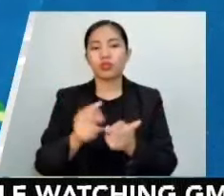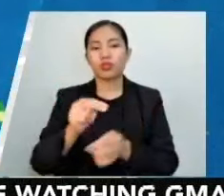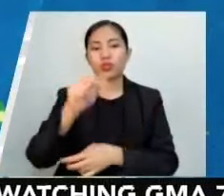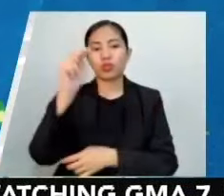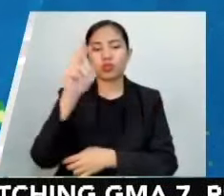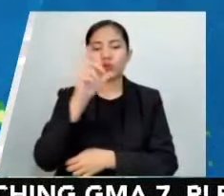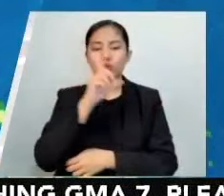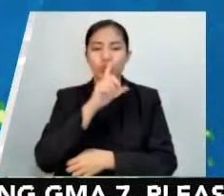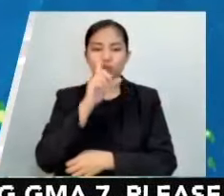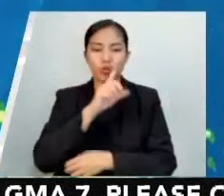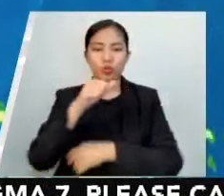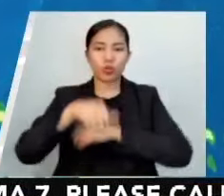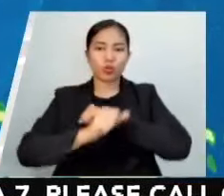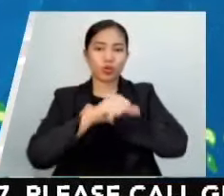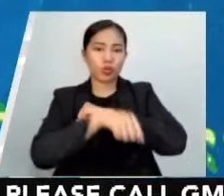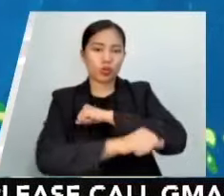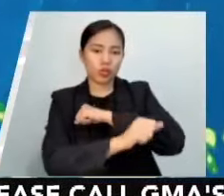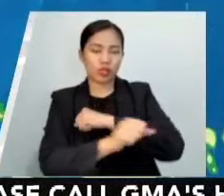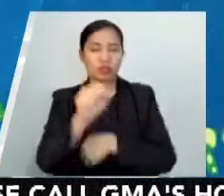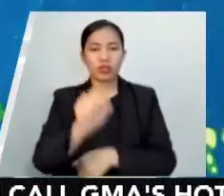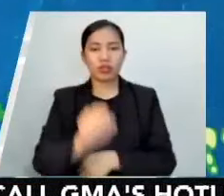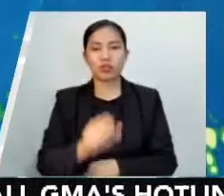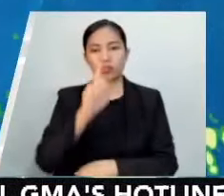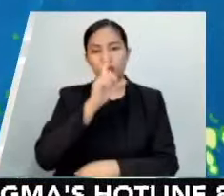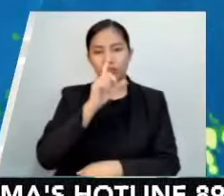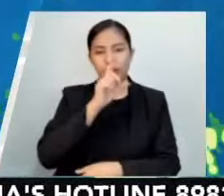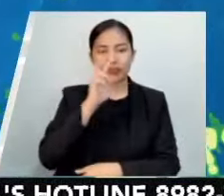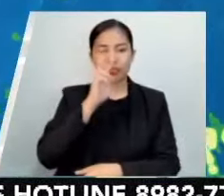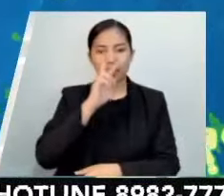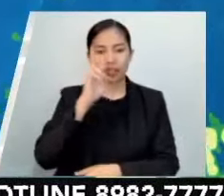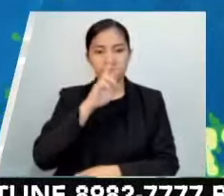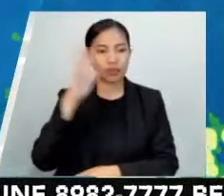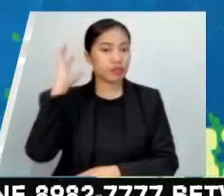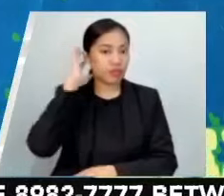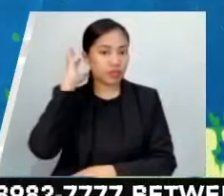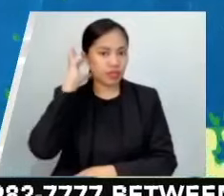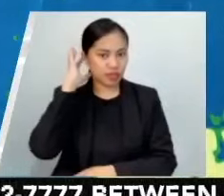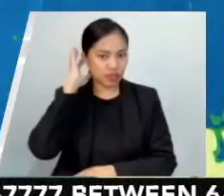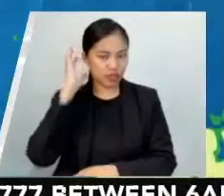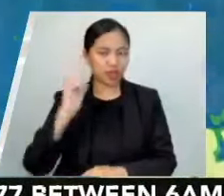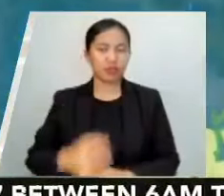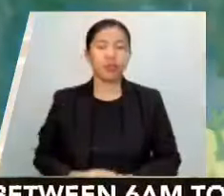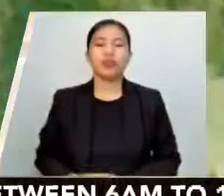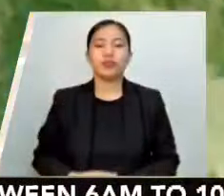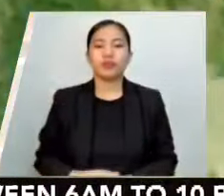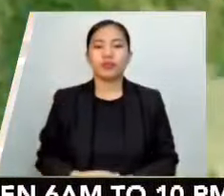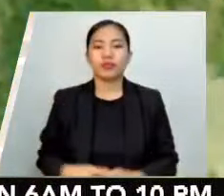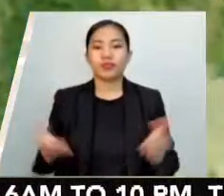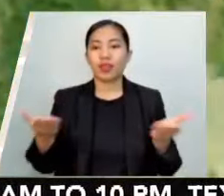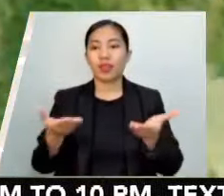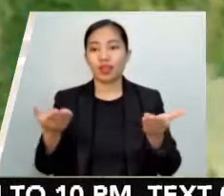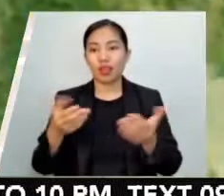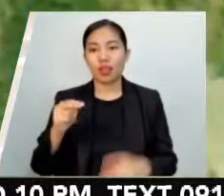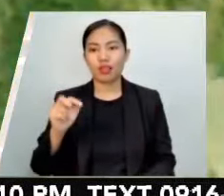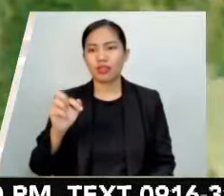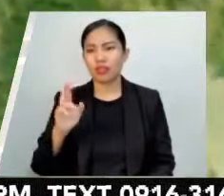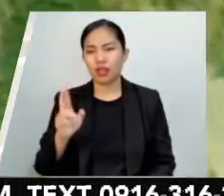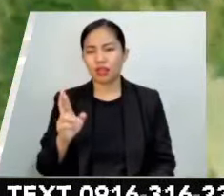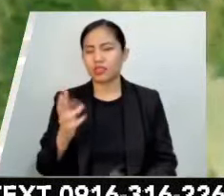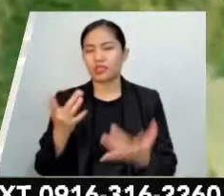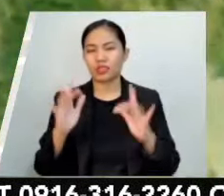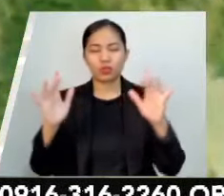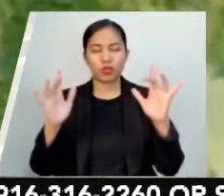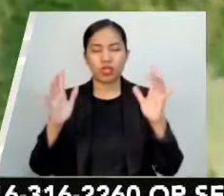pampanig ng Southern Luzon, Visayas at Mindanao. Mababa naman ang tsansa ng ulan dito sa Metro Manila. Ayon po sa